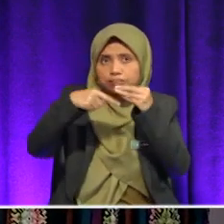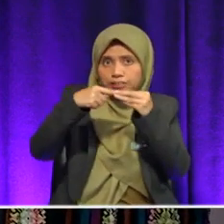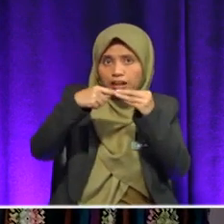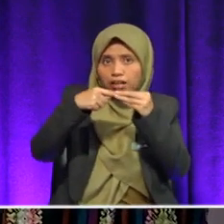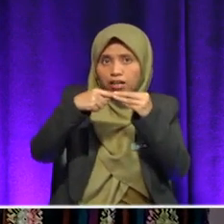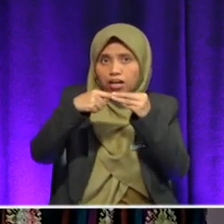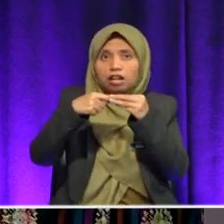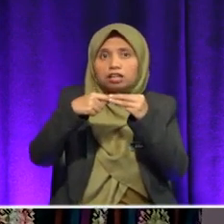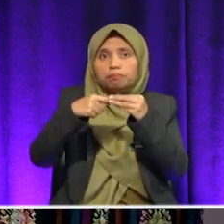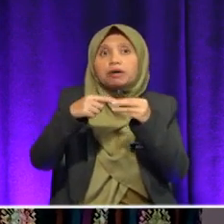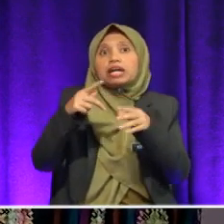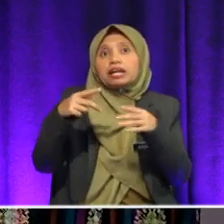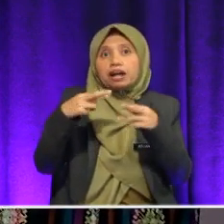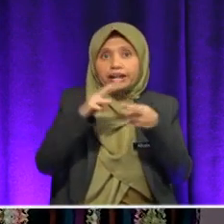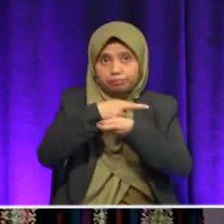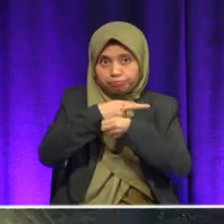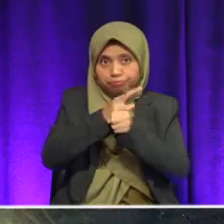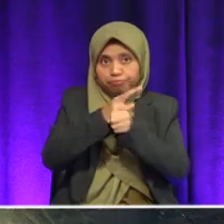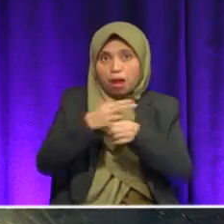fashion pakaian